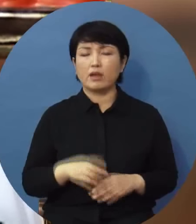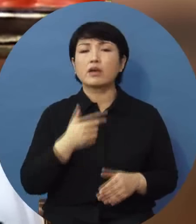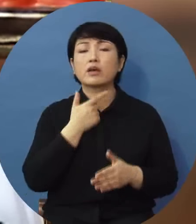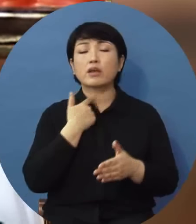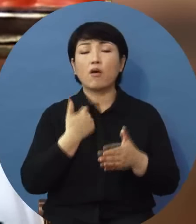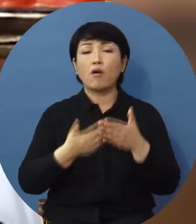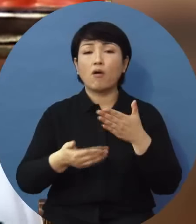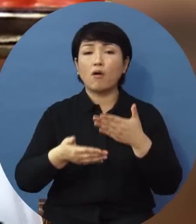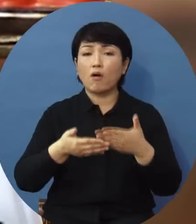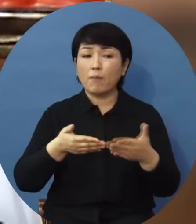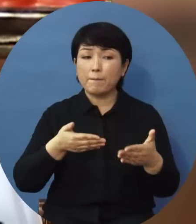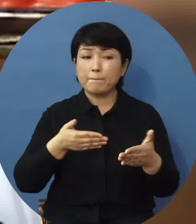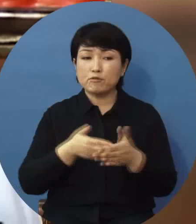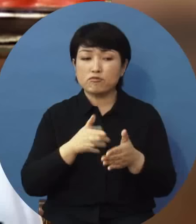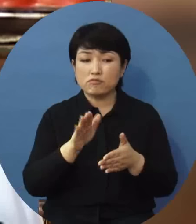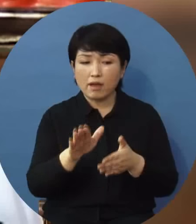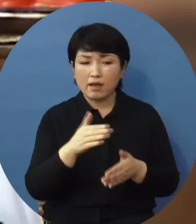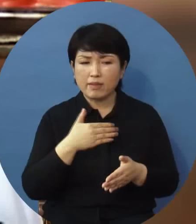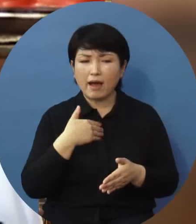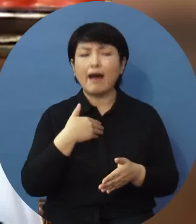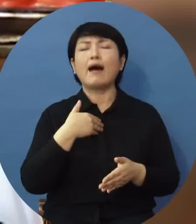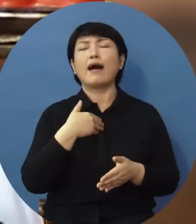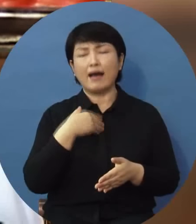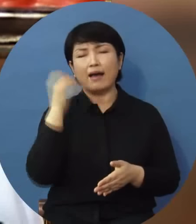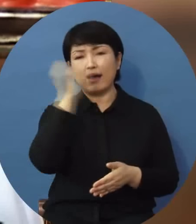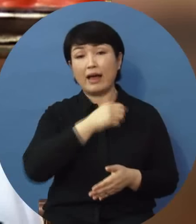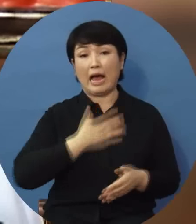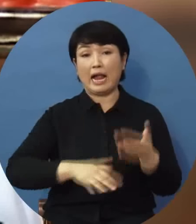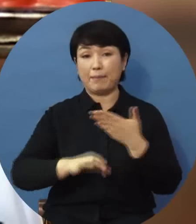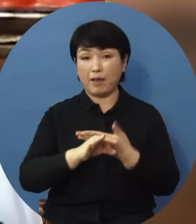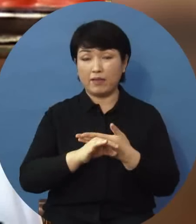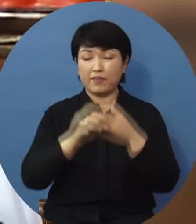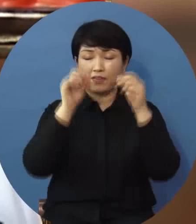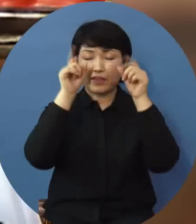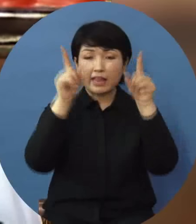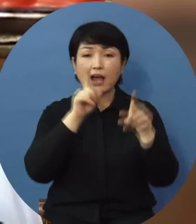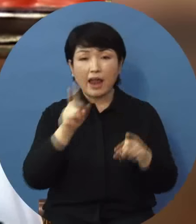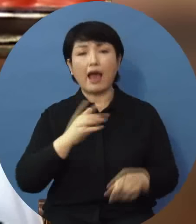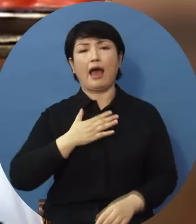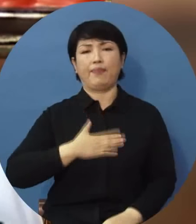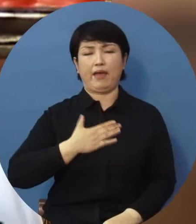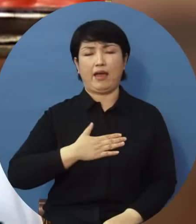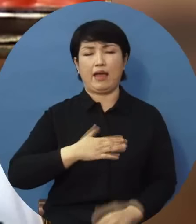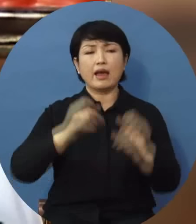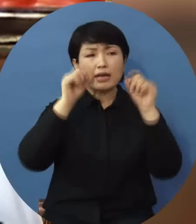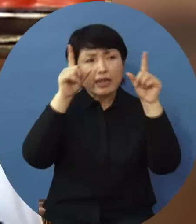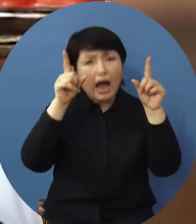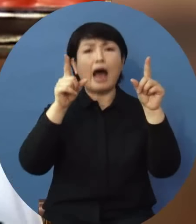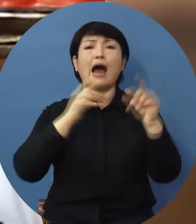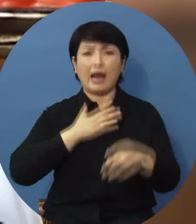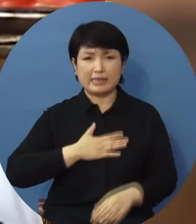이렇게 경험되어져서 아는 것. 이거를 깨달아 안다. 이렇게 말해.